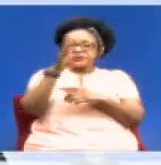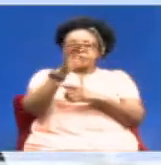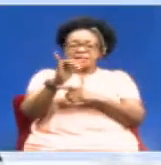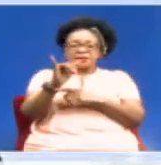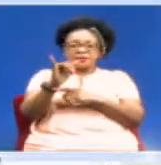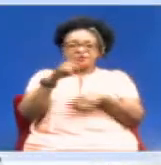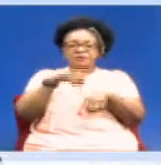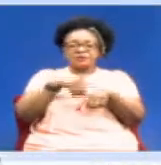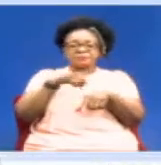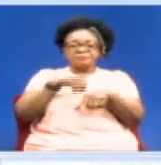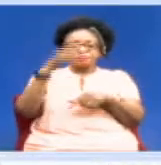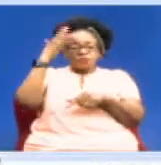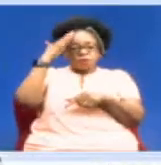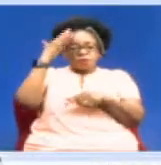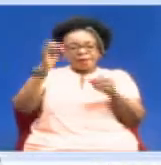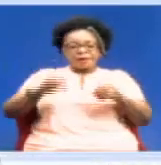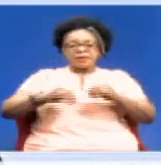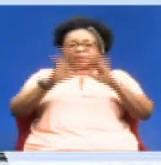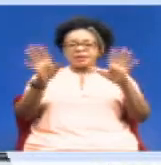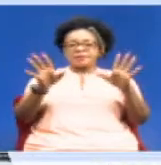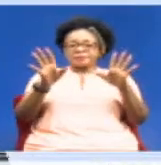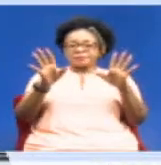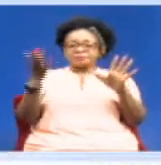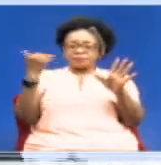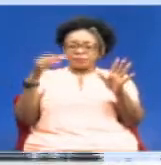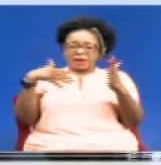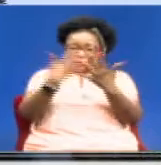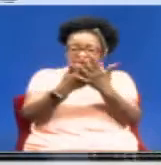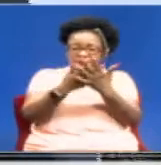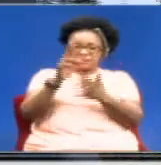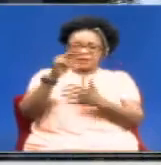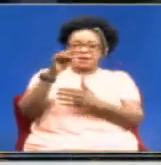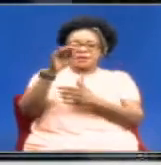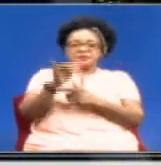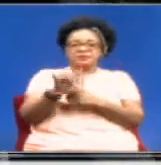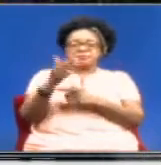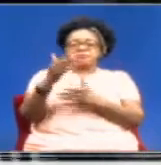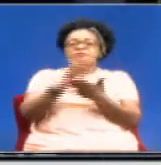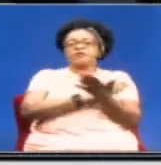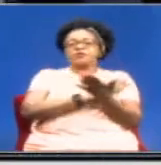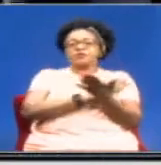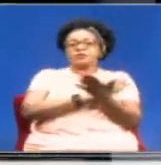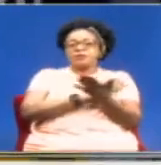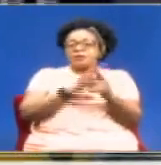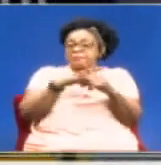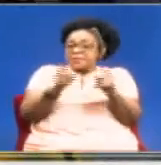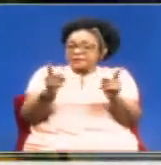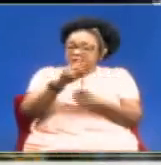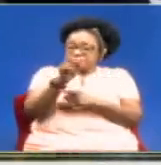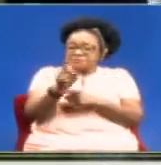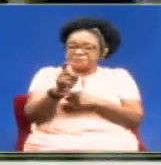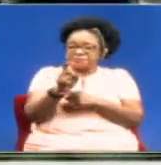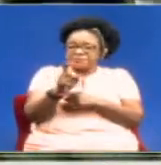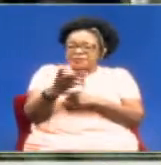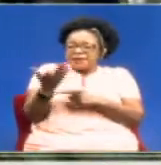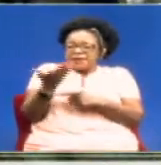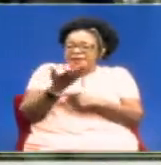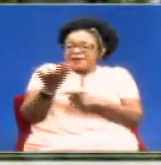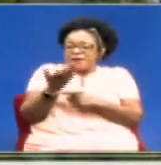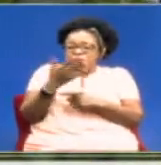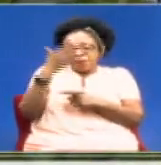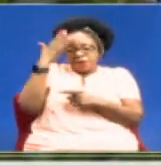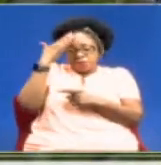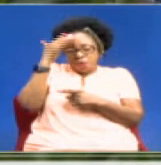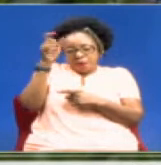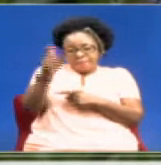baada ya kubainika kuwa waliwahi kumshika Nancy Kigunzu awali. Je, iweje wakose kumtambua